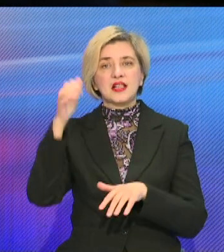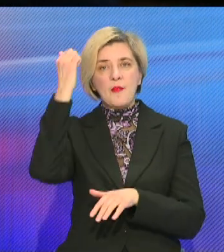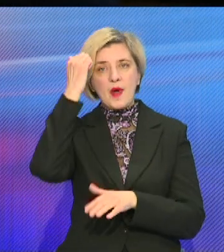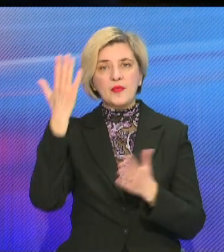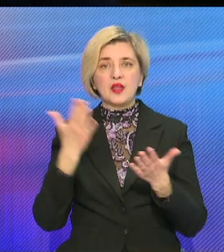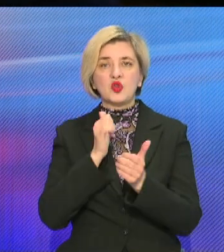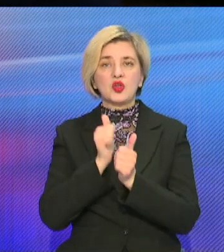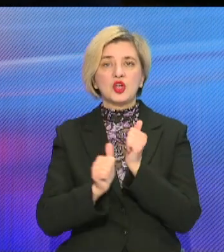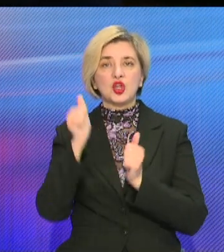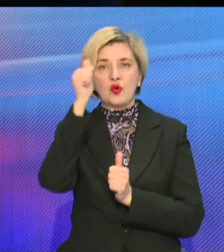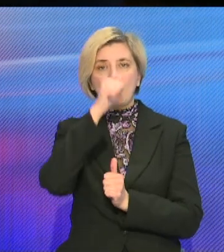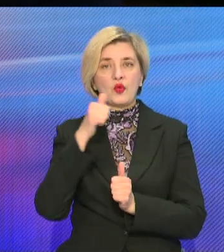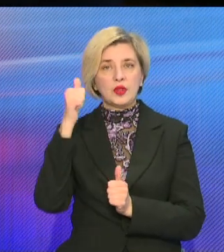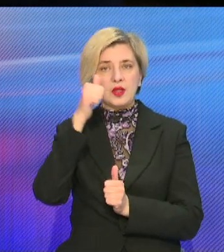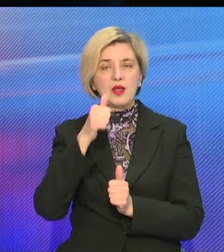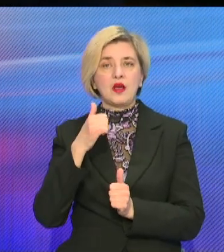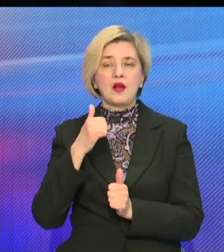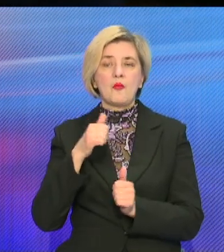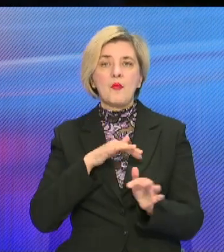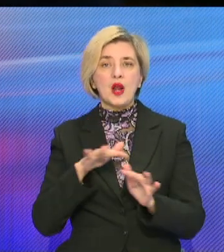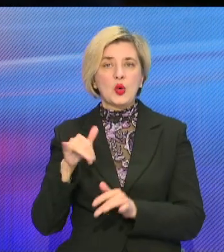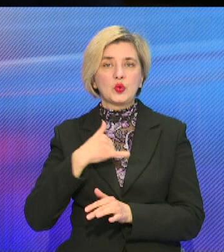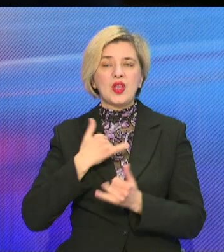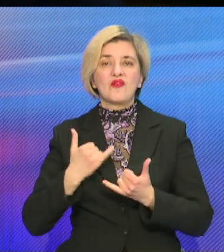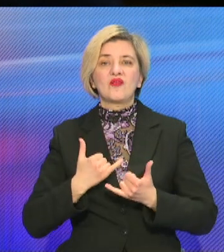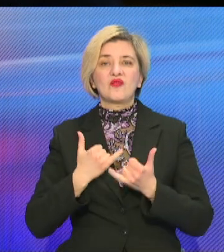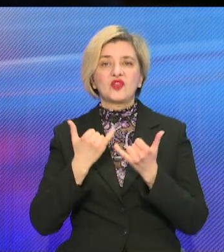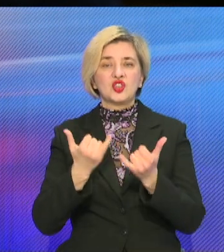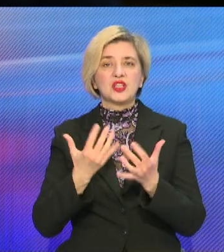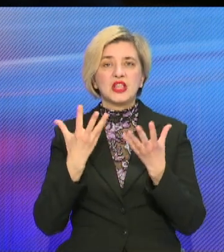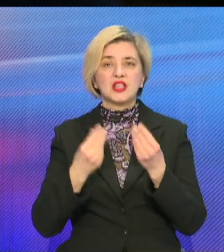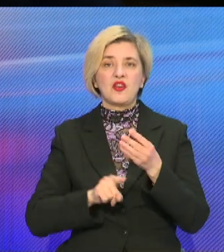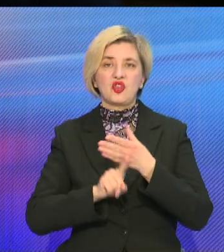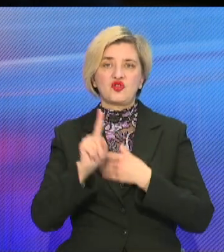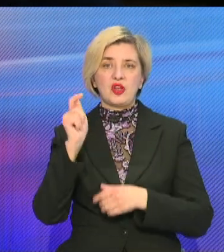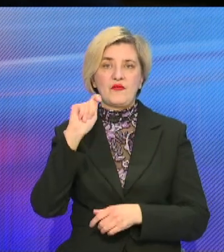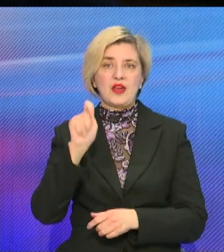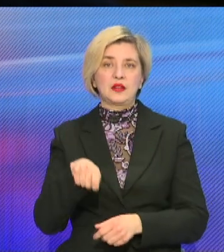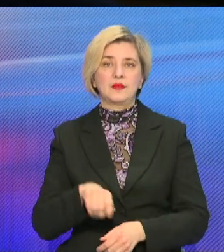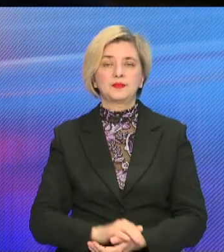приурочена к дню начала войны. Это было очень важно.